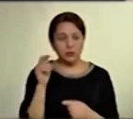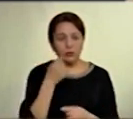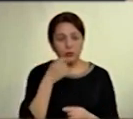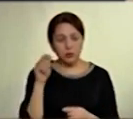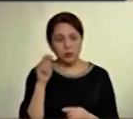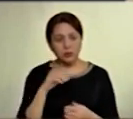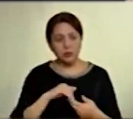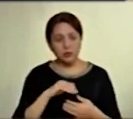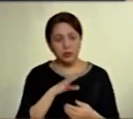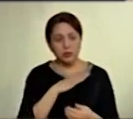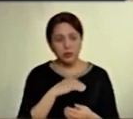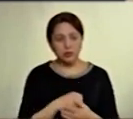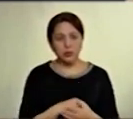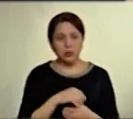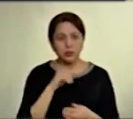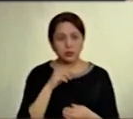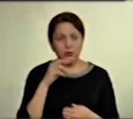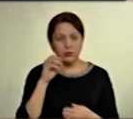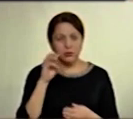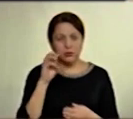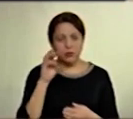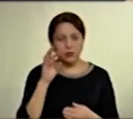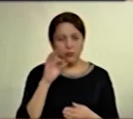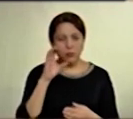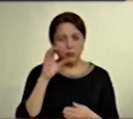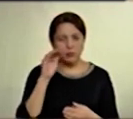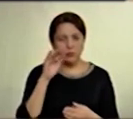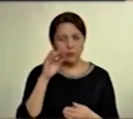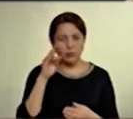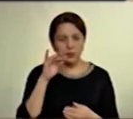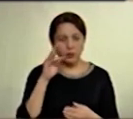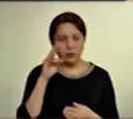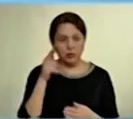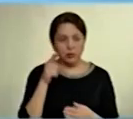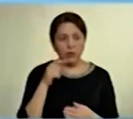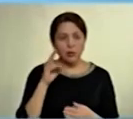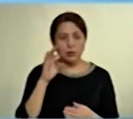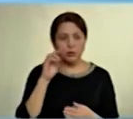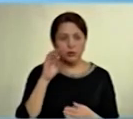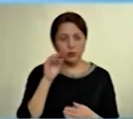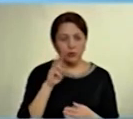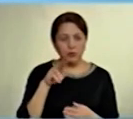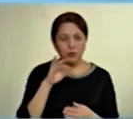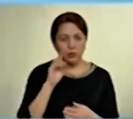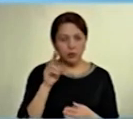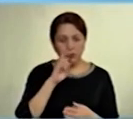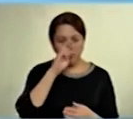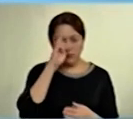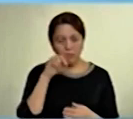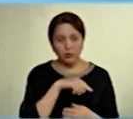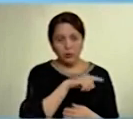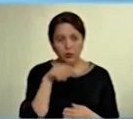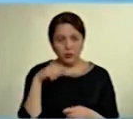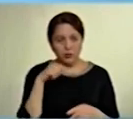qisman Demosfening notiqlik da'vatlari ularga ta'sir qilsa-da,